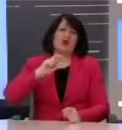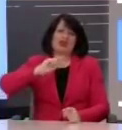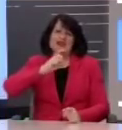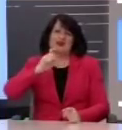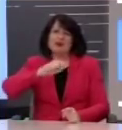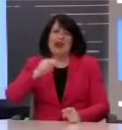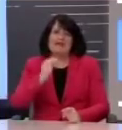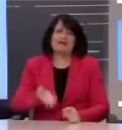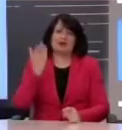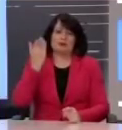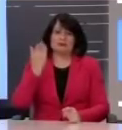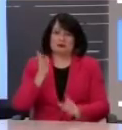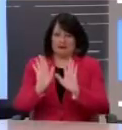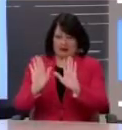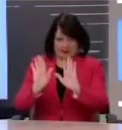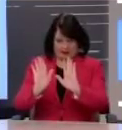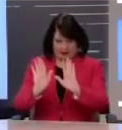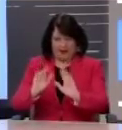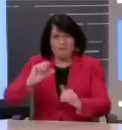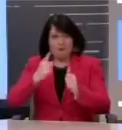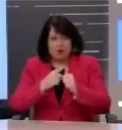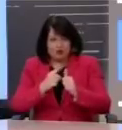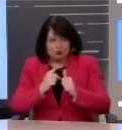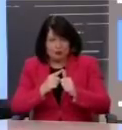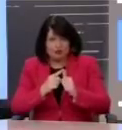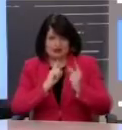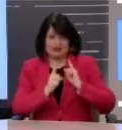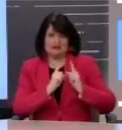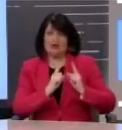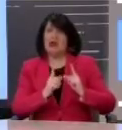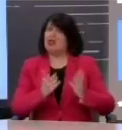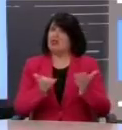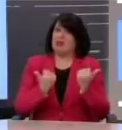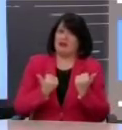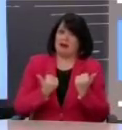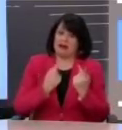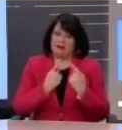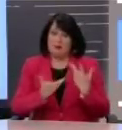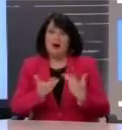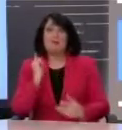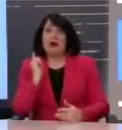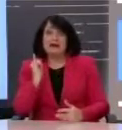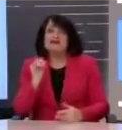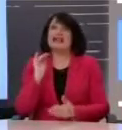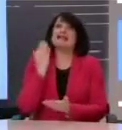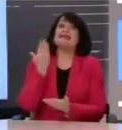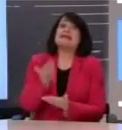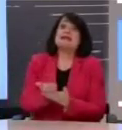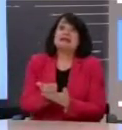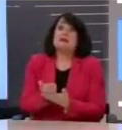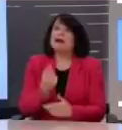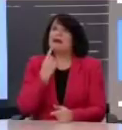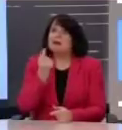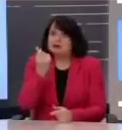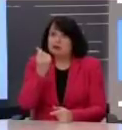Πρώτα απ' όλα δεν υπάρχει συμφωνία, να συνεννοηθούμε. Υπάρχει αίτημα και διαπραγμάτευση. Το